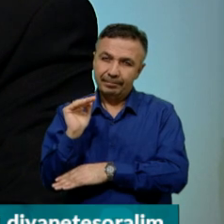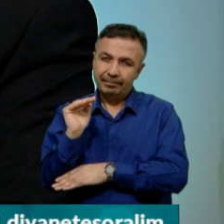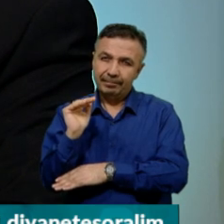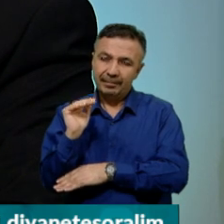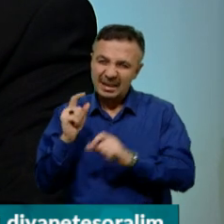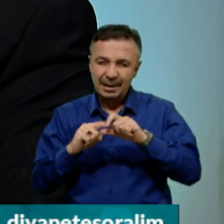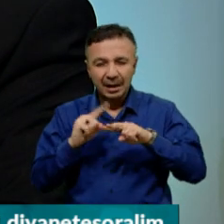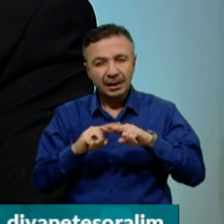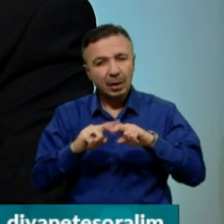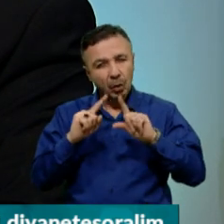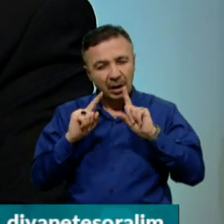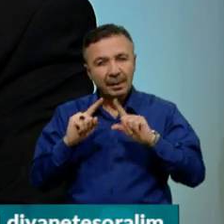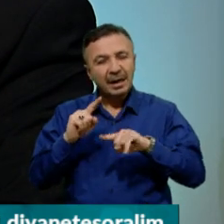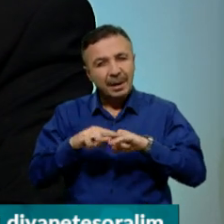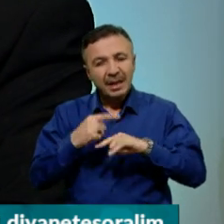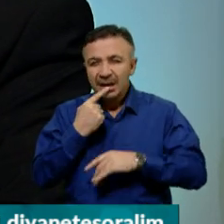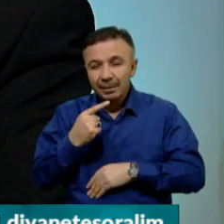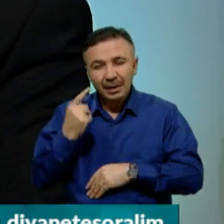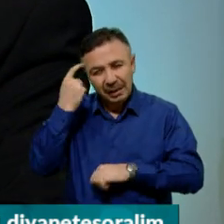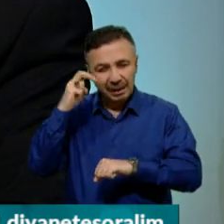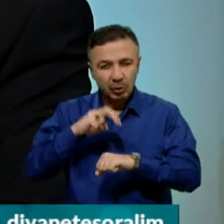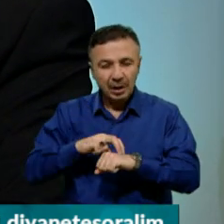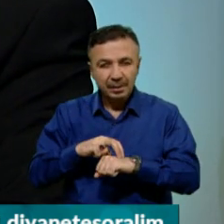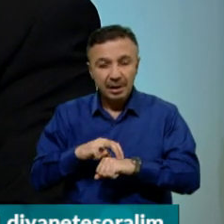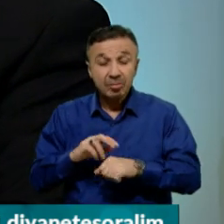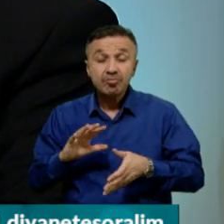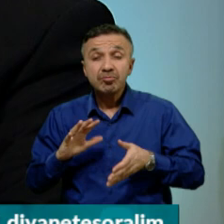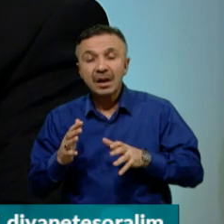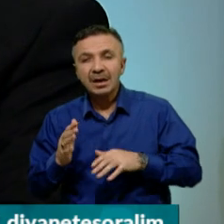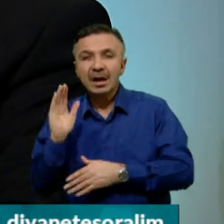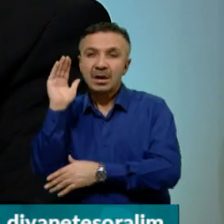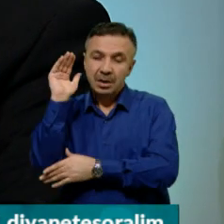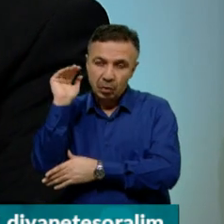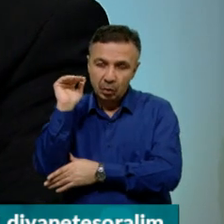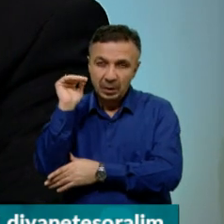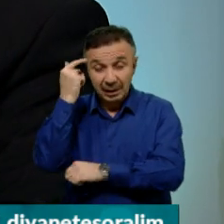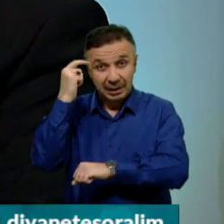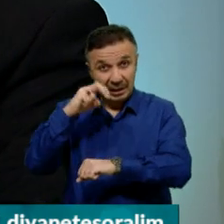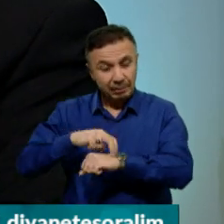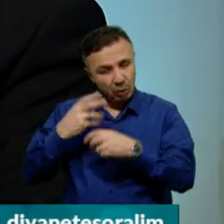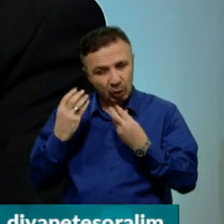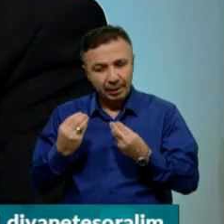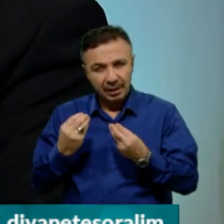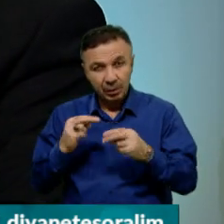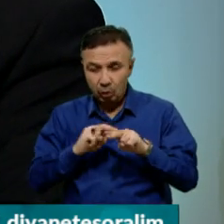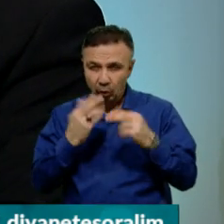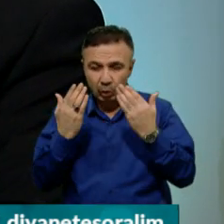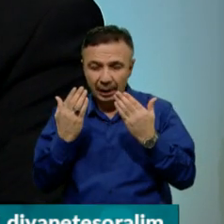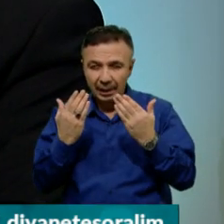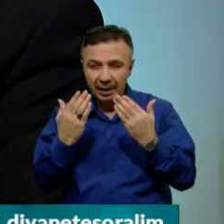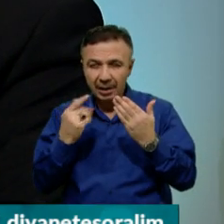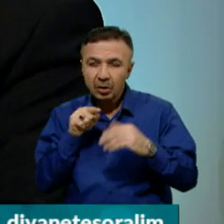gelmiş olabilir ya da henüz rücuda da aklına gelmiş olabilir bu